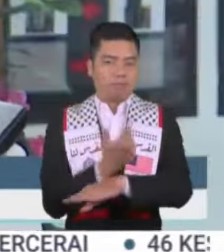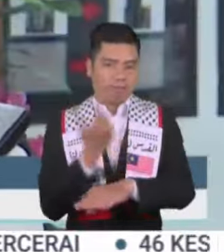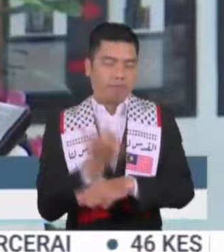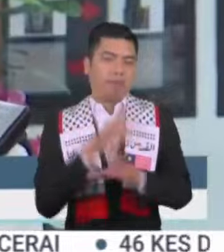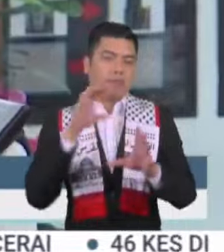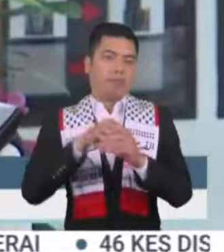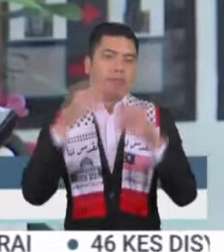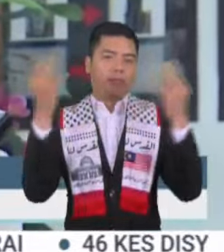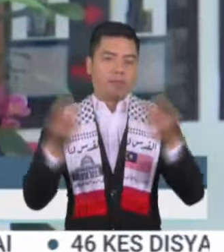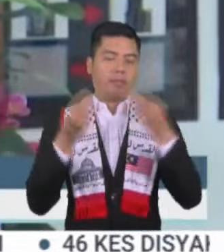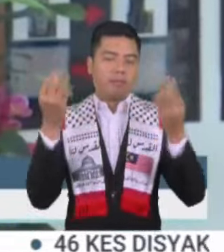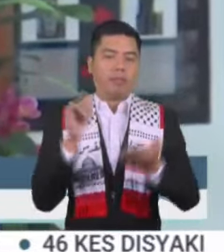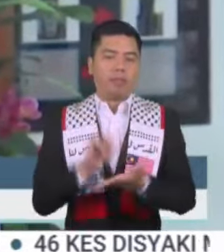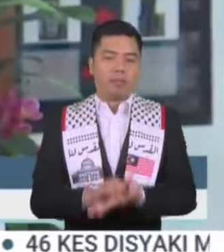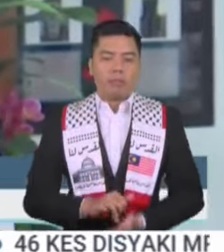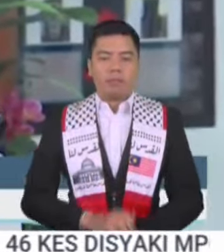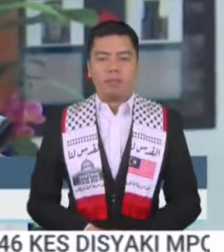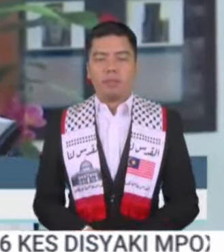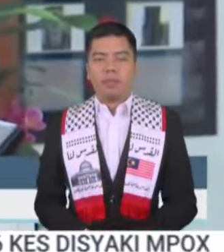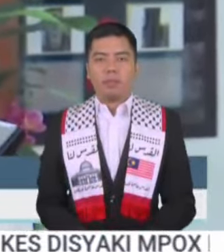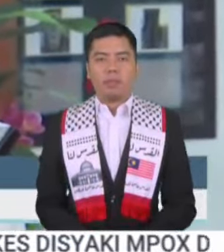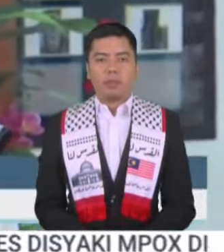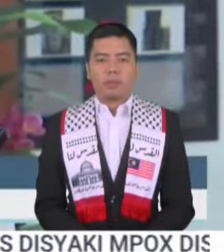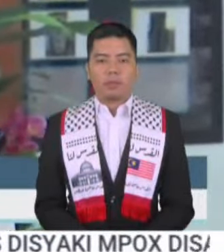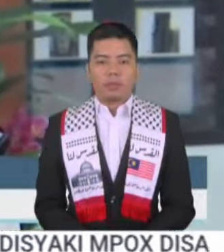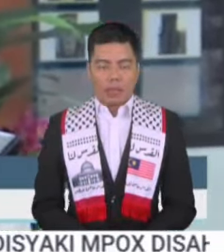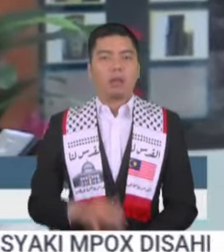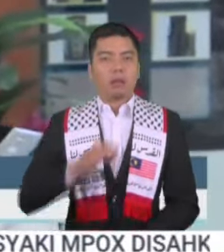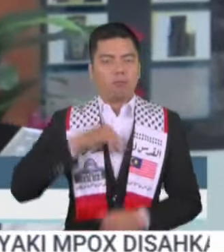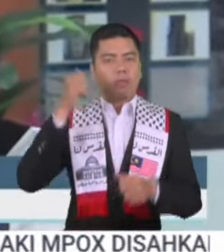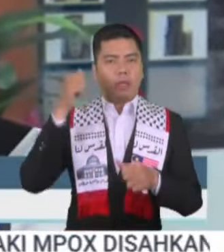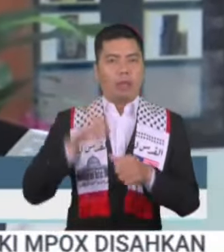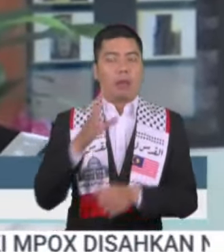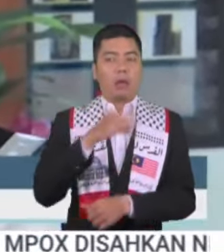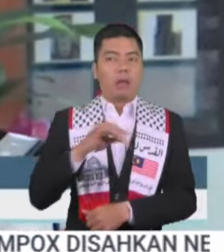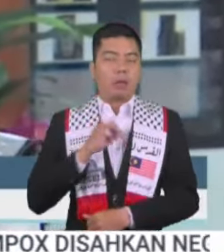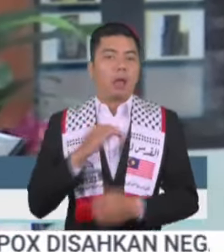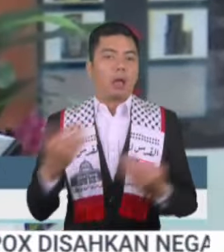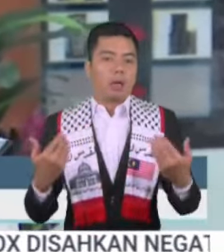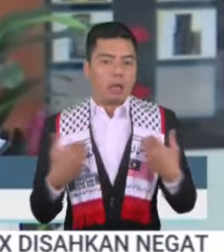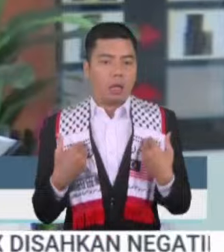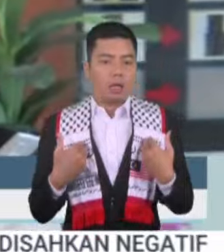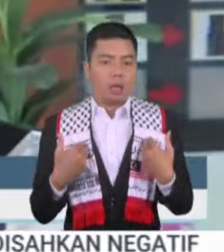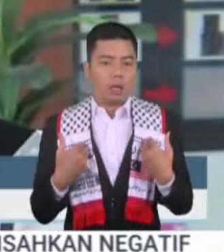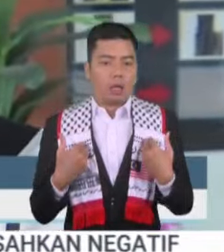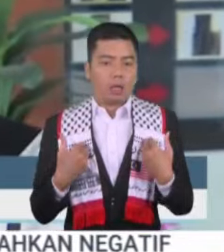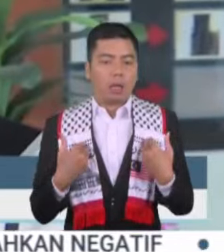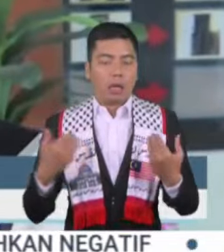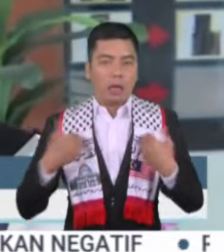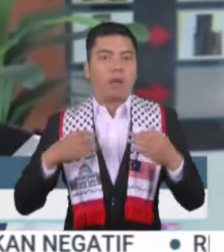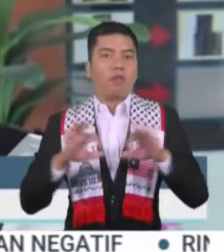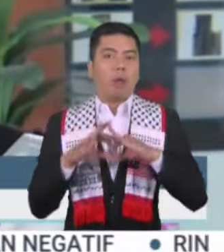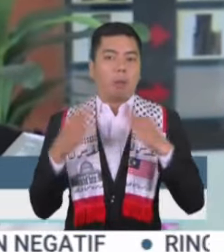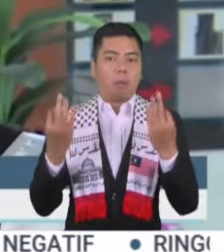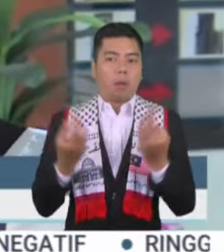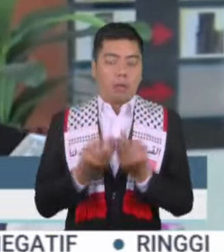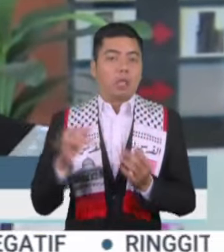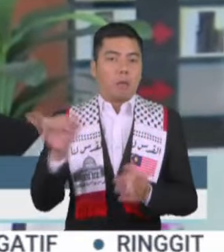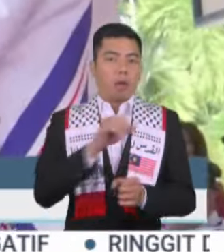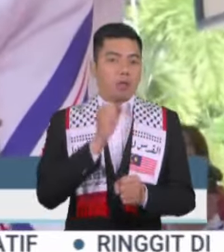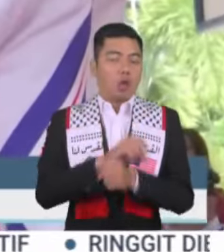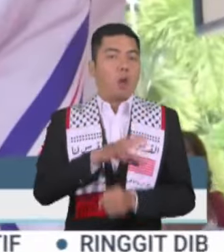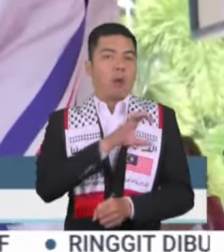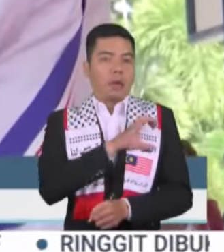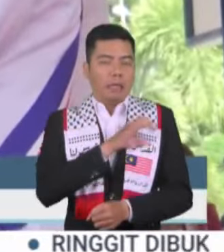ini memang saya minatlah lepas tu saya ada satu orang apa nih adik-beradik anggota polis juga jadi saya dapat